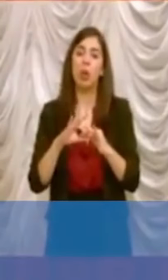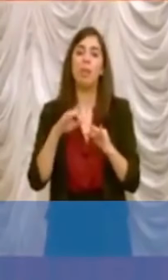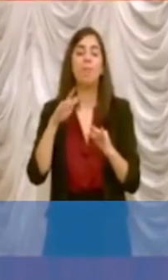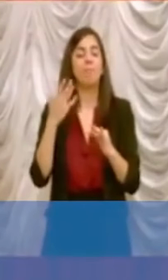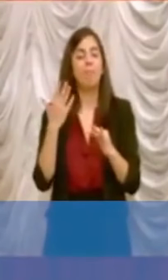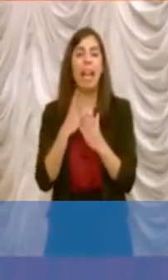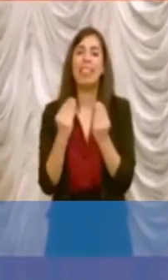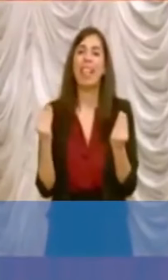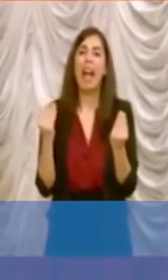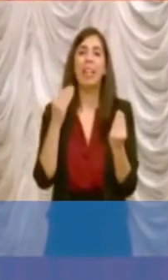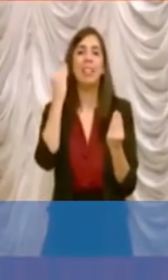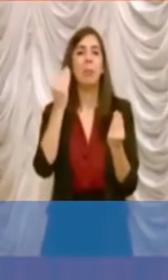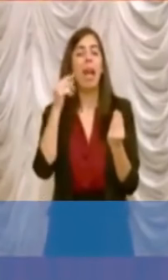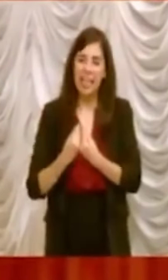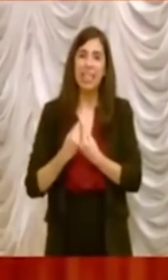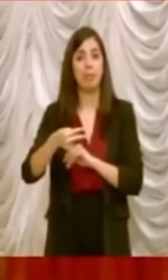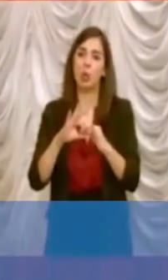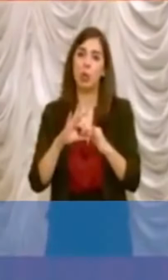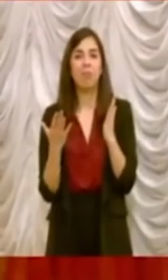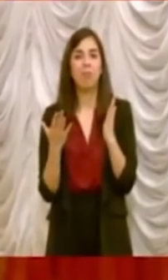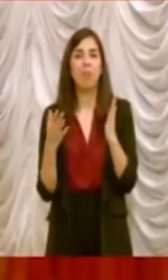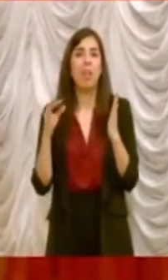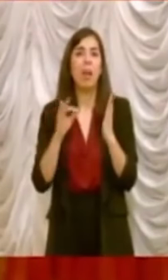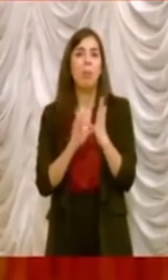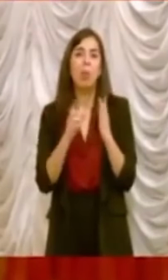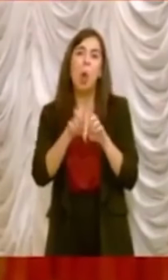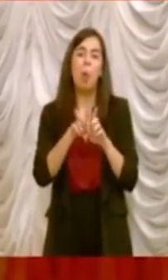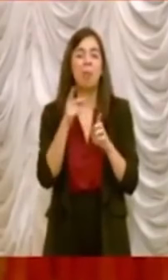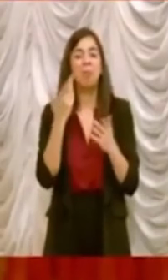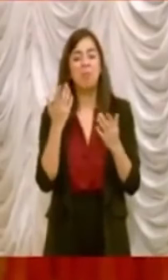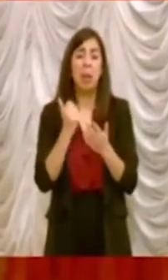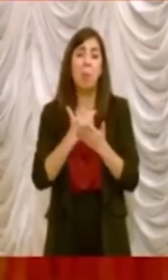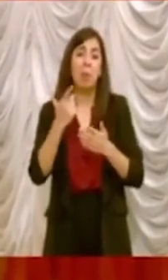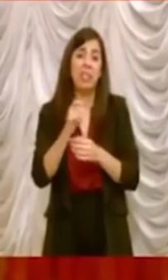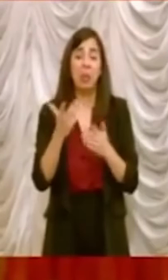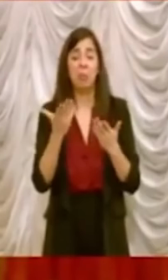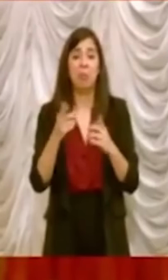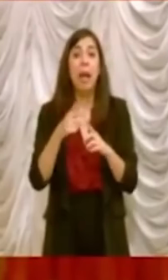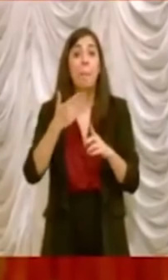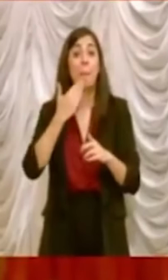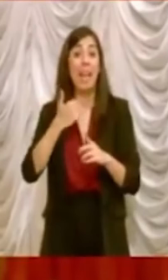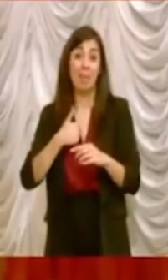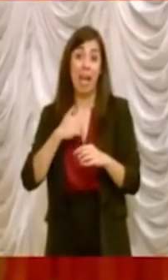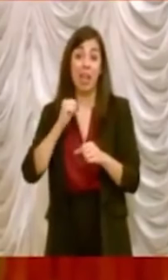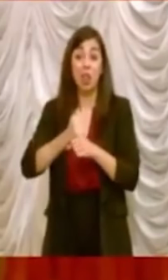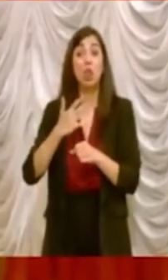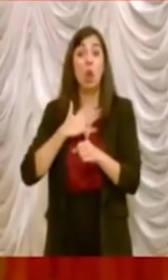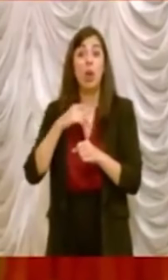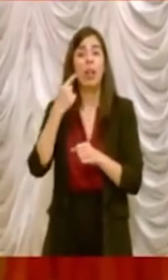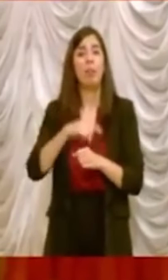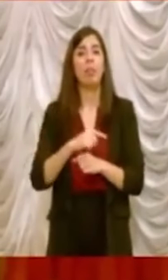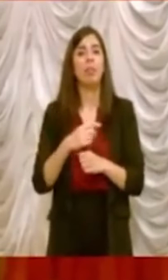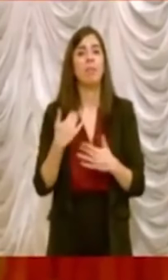per molti può essere considerato porco accessorio, per me, per la mia storia, è un punto